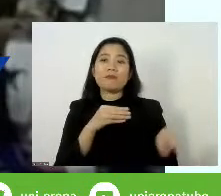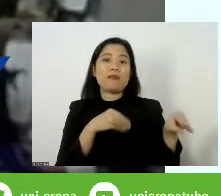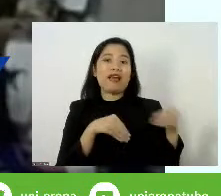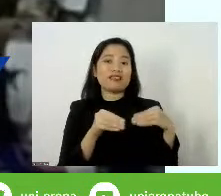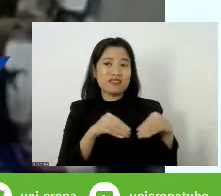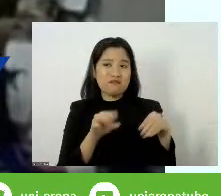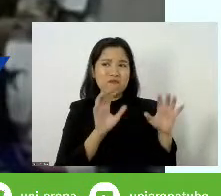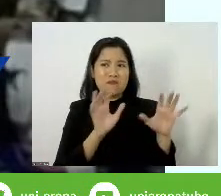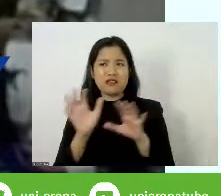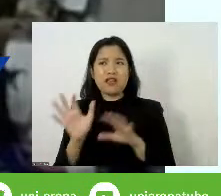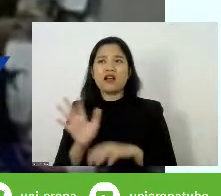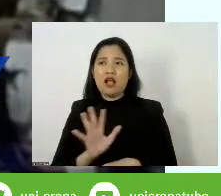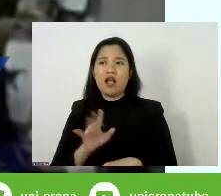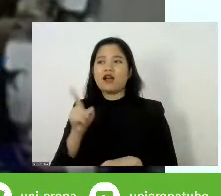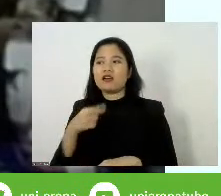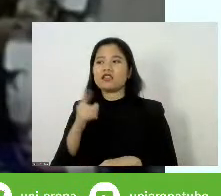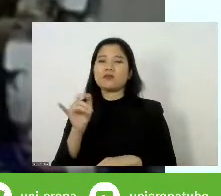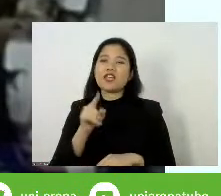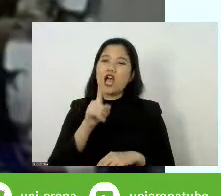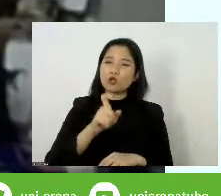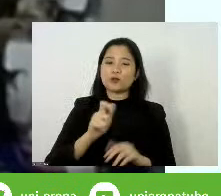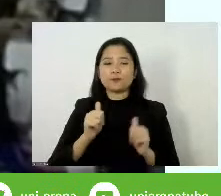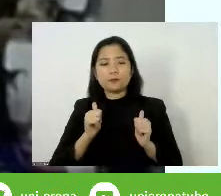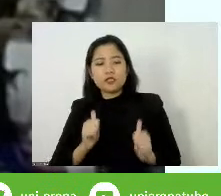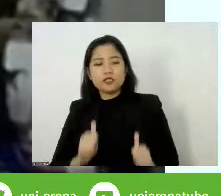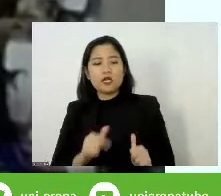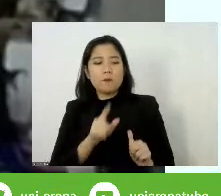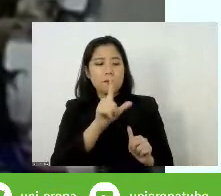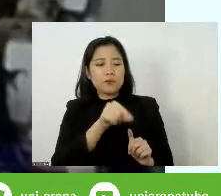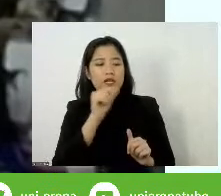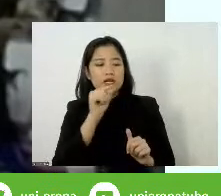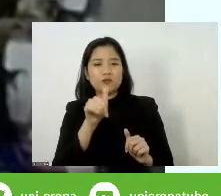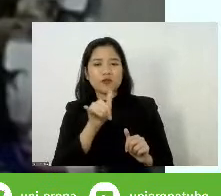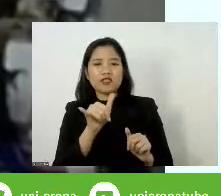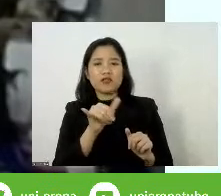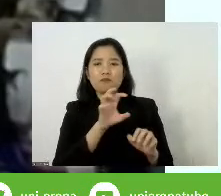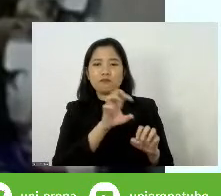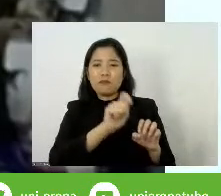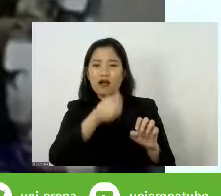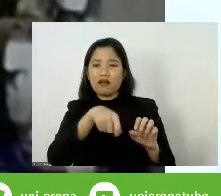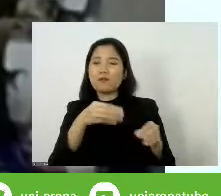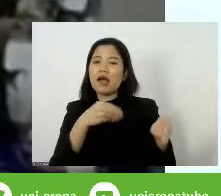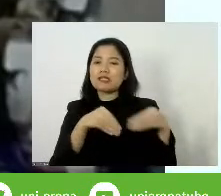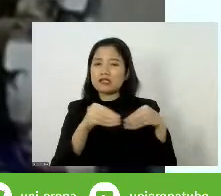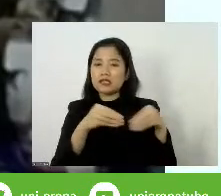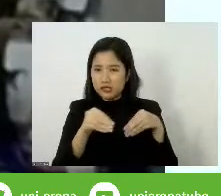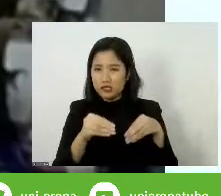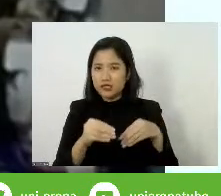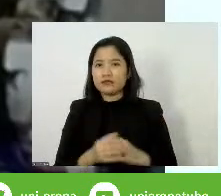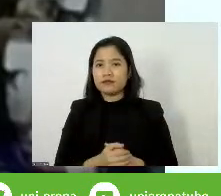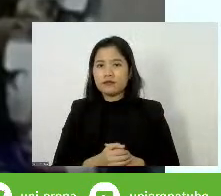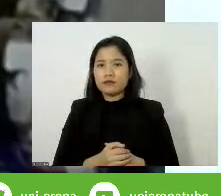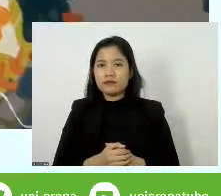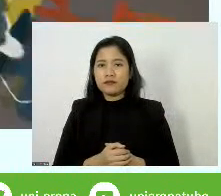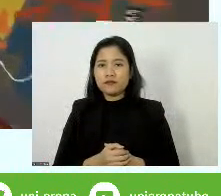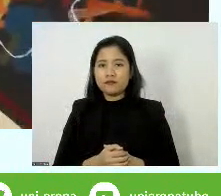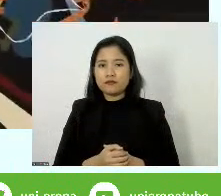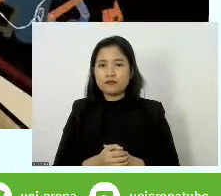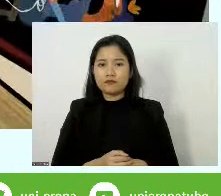banyak jadi lebih bijak menggunakan plastik lebih seperti itu sih kemudian dengan apa